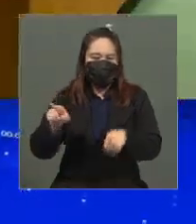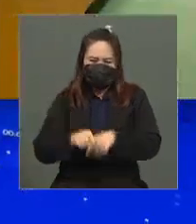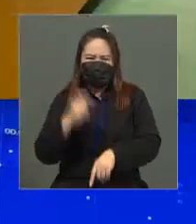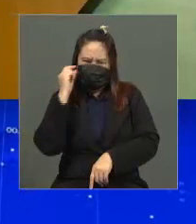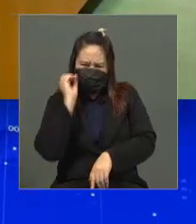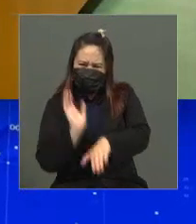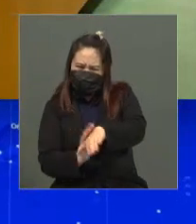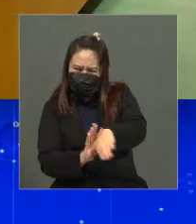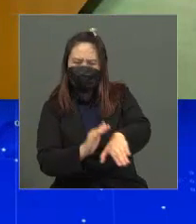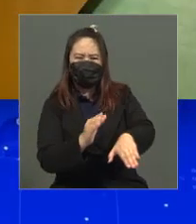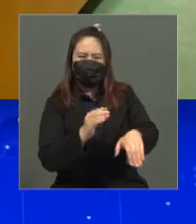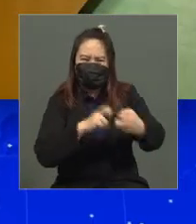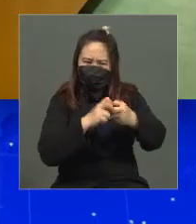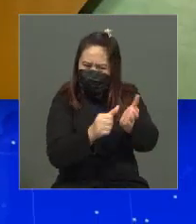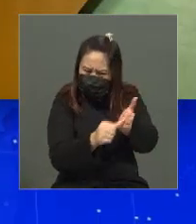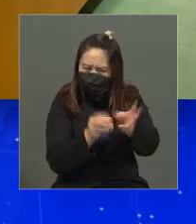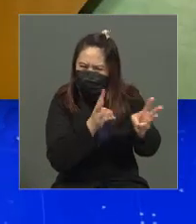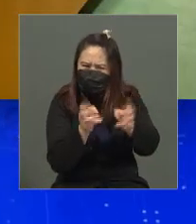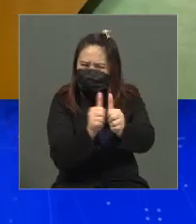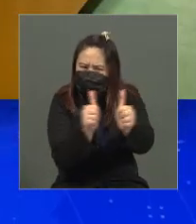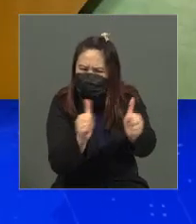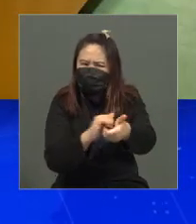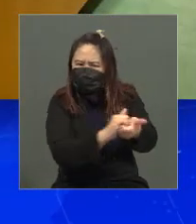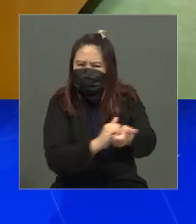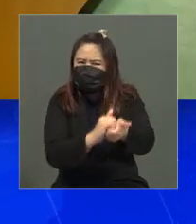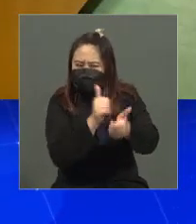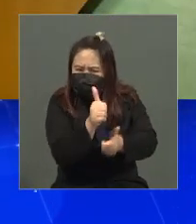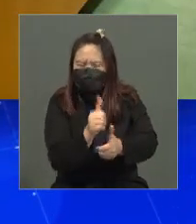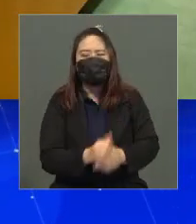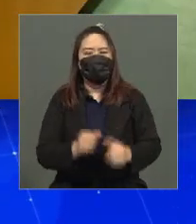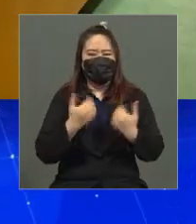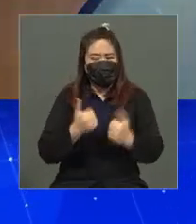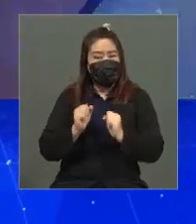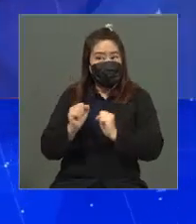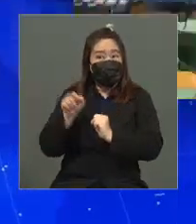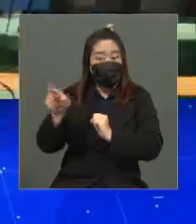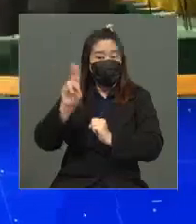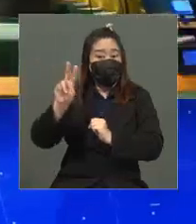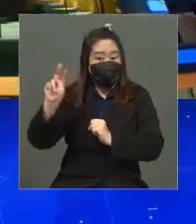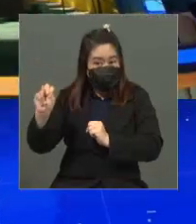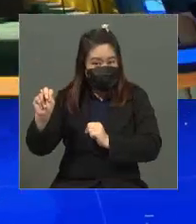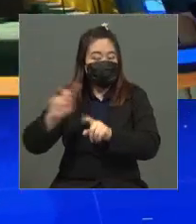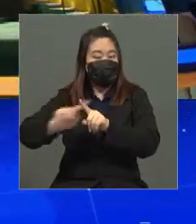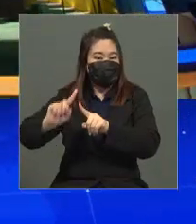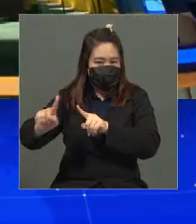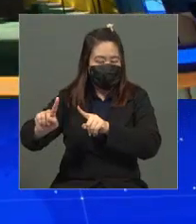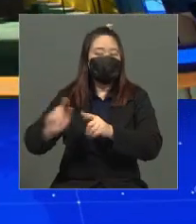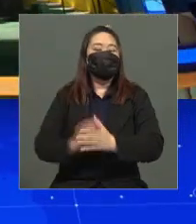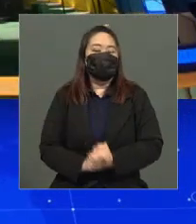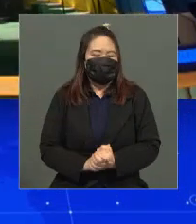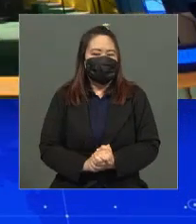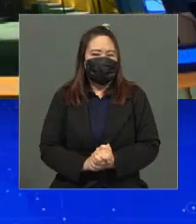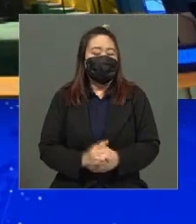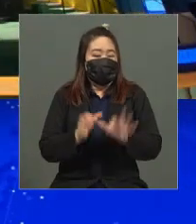ใหหาทางออกโยสันติที่สัดคลองกบข้ตกลง MINTSรวมถงความพยายามของสหาประชาชาติและกลไกลระดับภูมิภาคต่าง